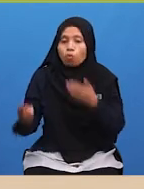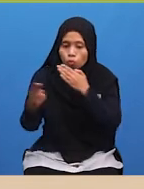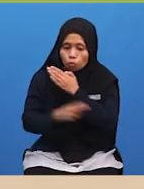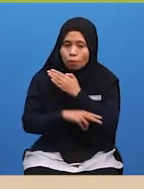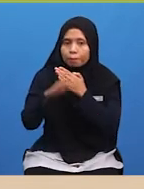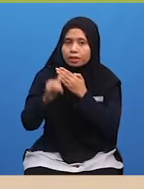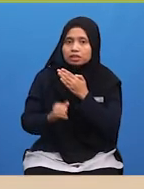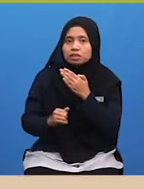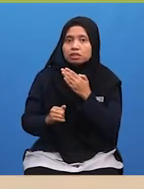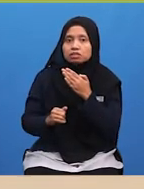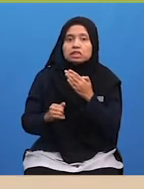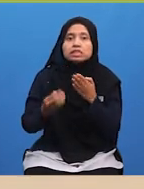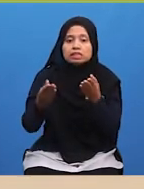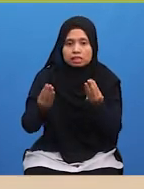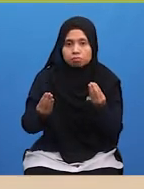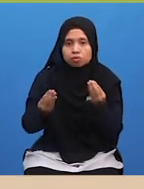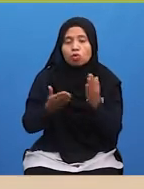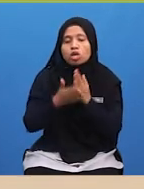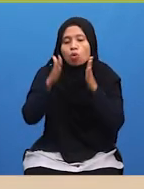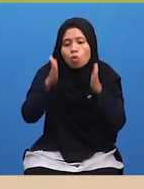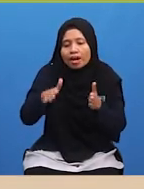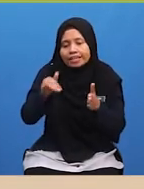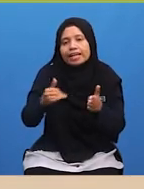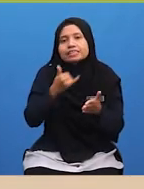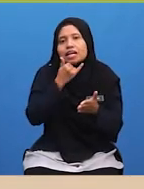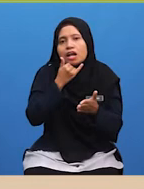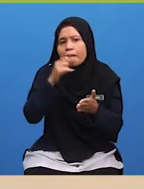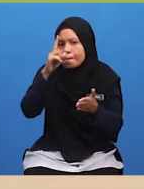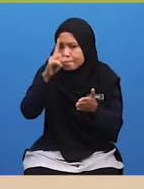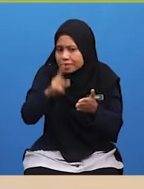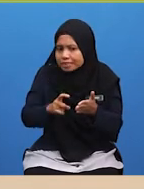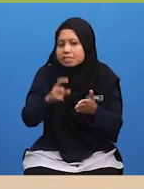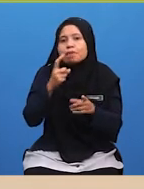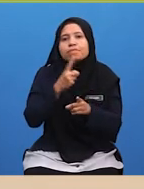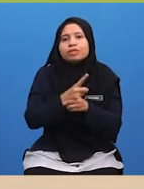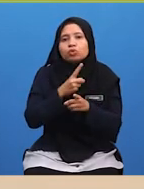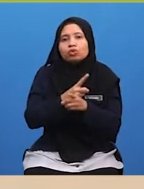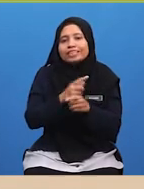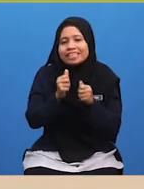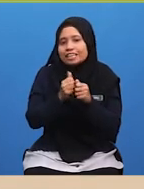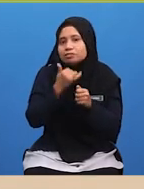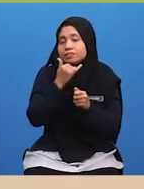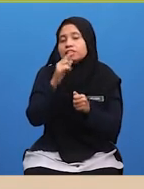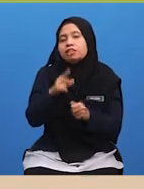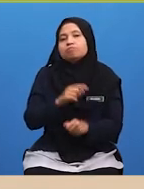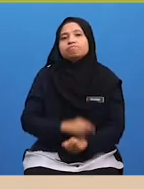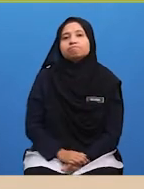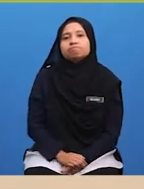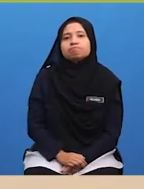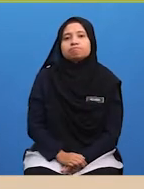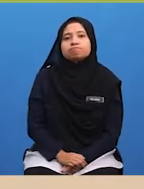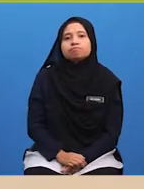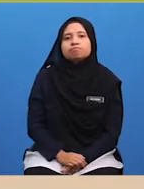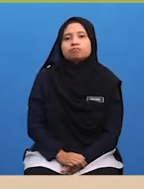yang bakal diterima oleh pesalah haruslah setimpal dengan kesalahannya.